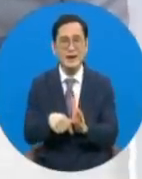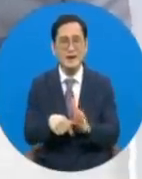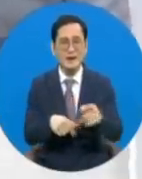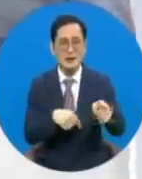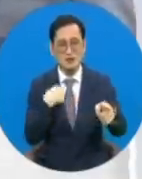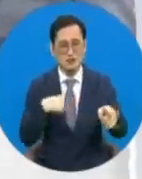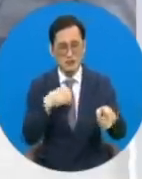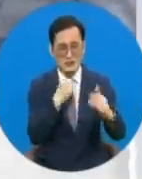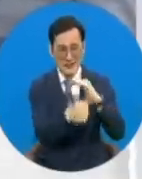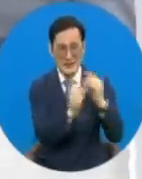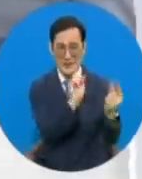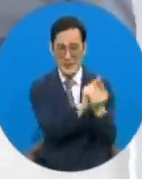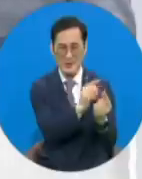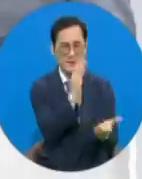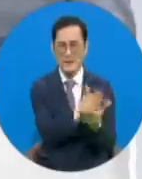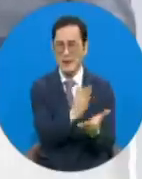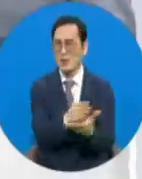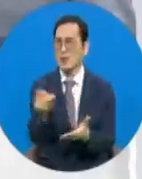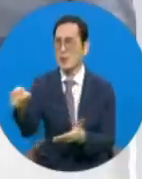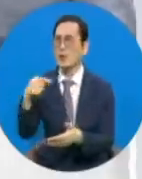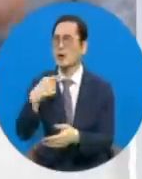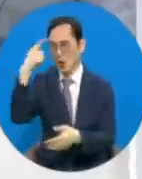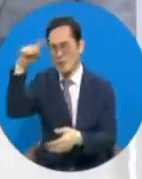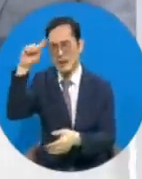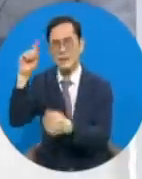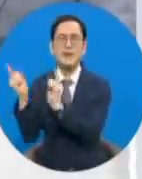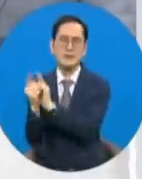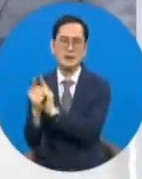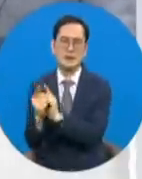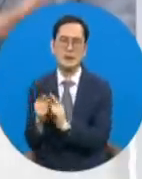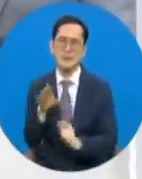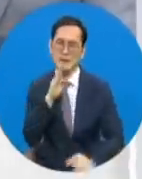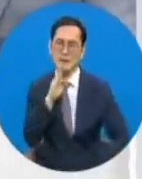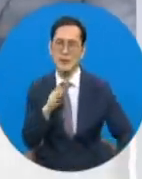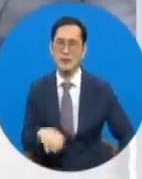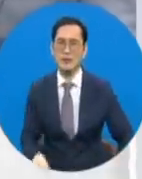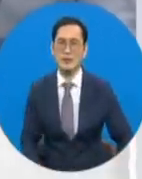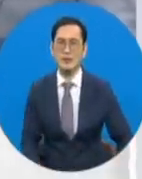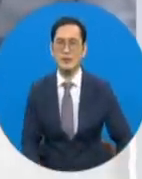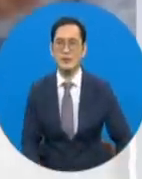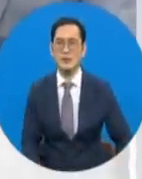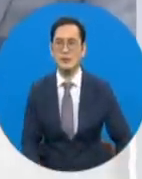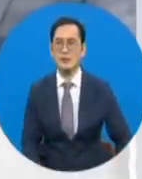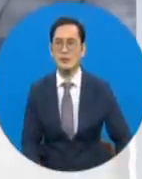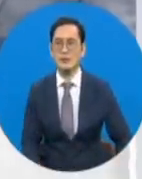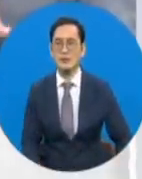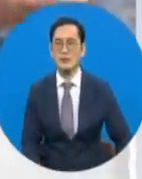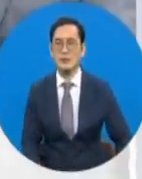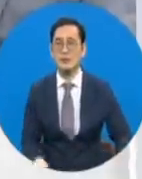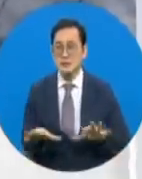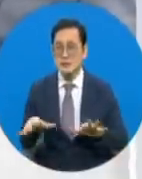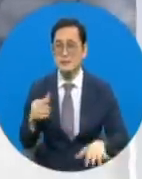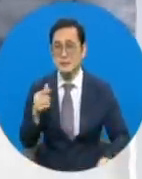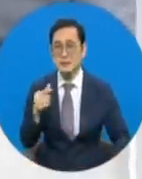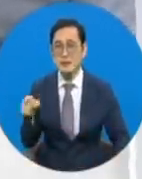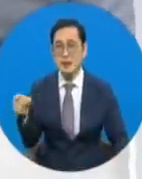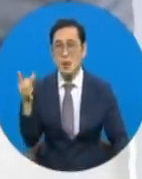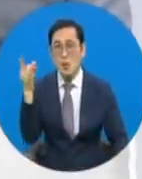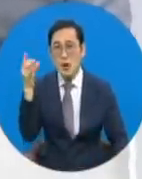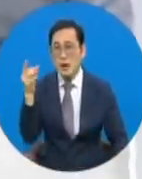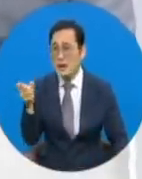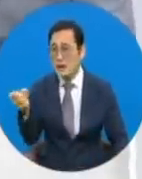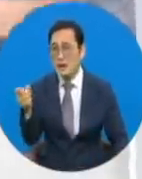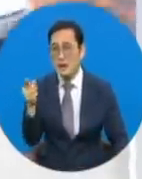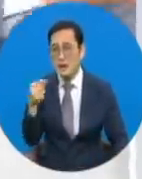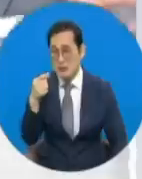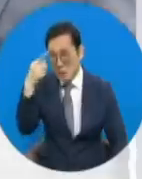돼요. 매우 비과학적입니다. 후쿠시마 오염수가 돌아가는 방향으로 보면 미국, 캐나다, 러시아를 쪽으로 돌아가는